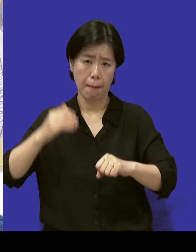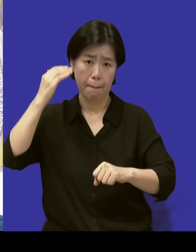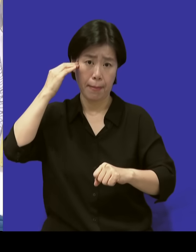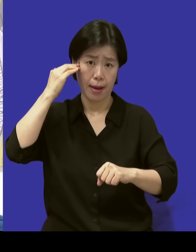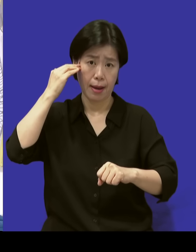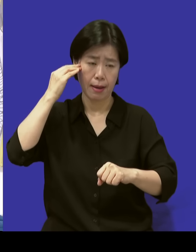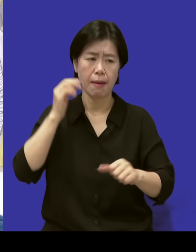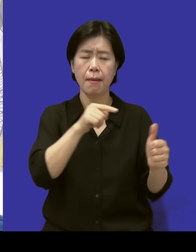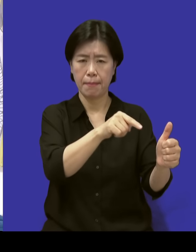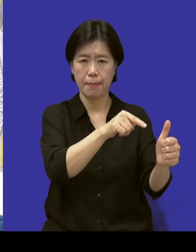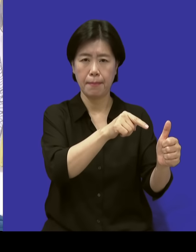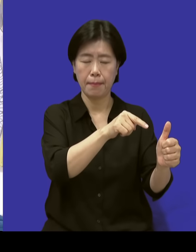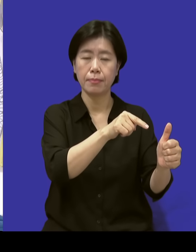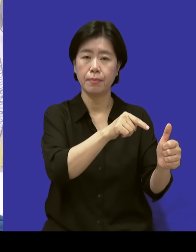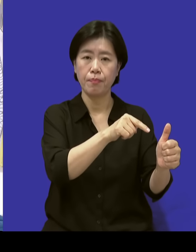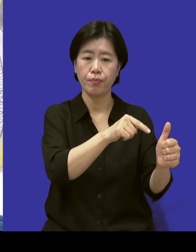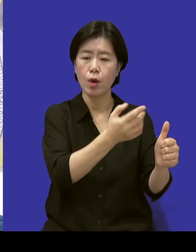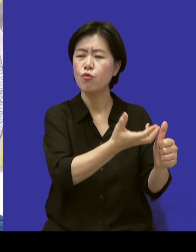송치를 시켰어요. 예.